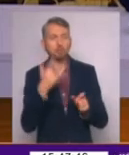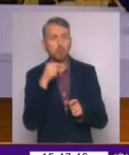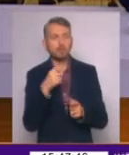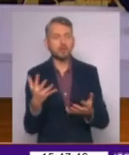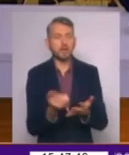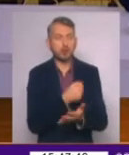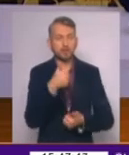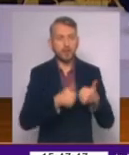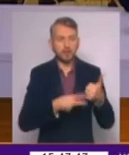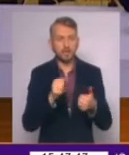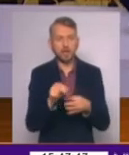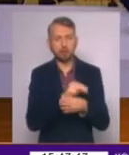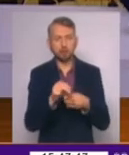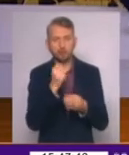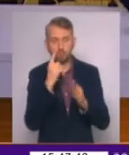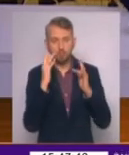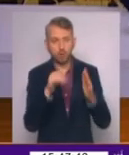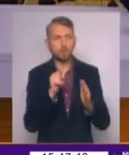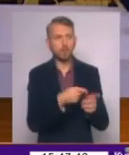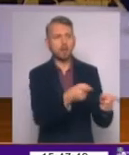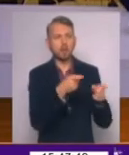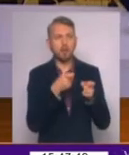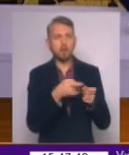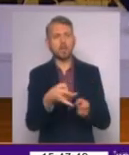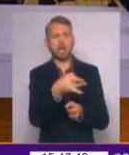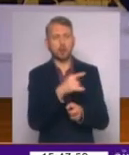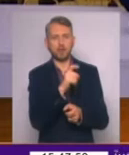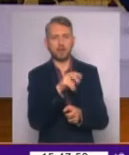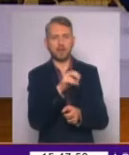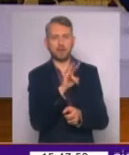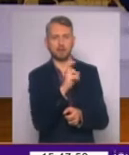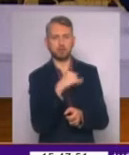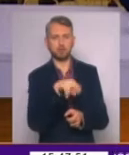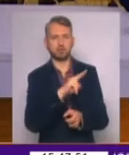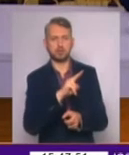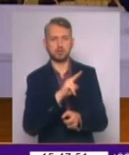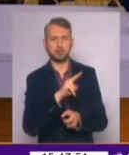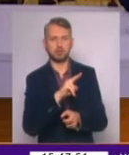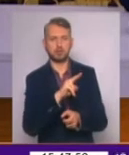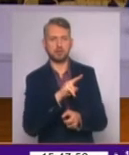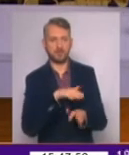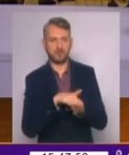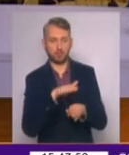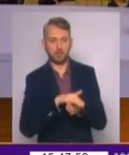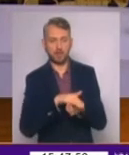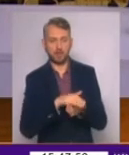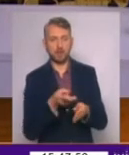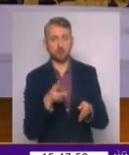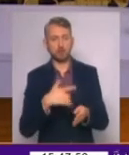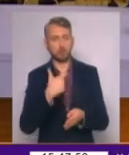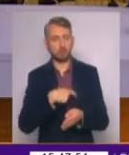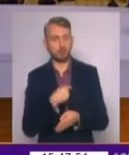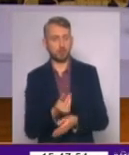тендер на реконструкцію парку, вони наймають районний Зеленбуд на підряд, залишають собі